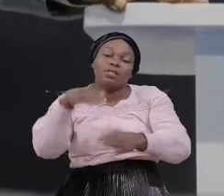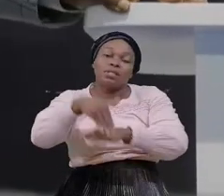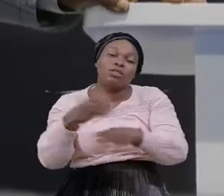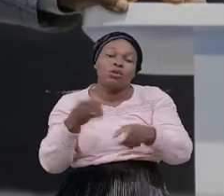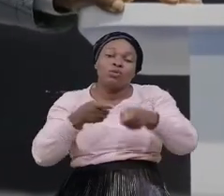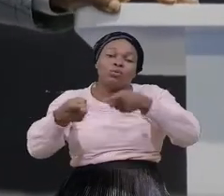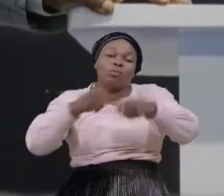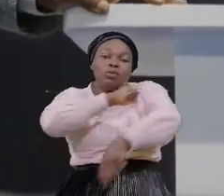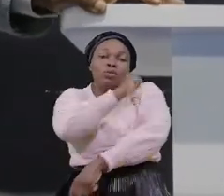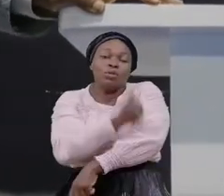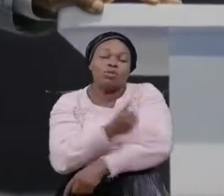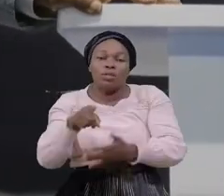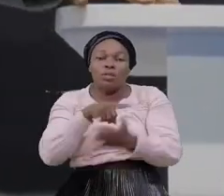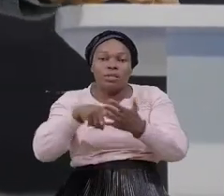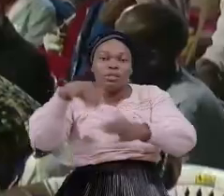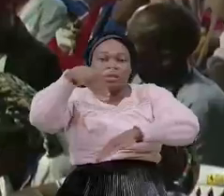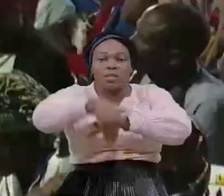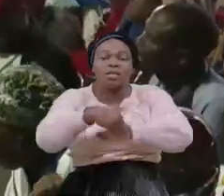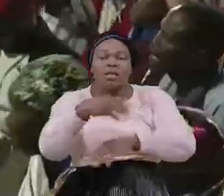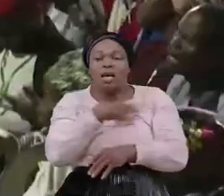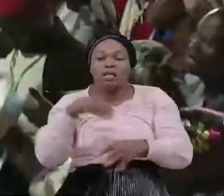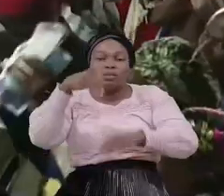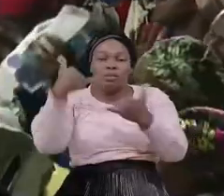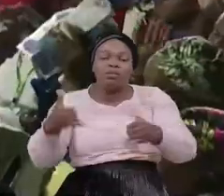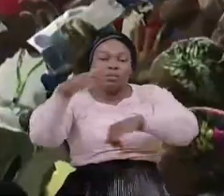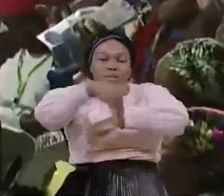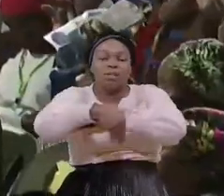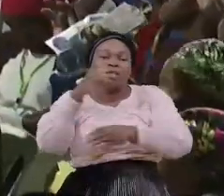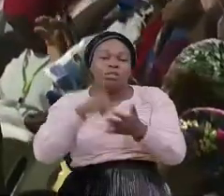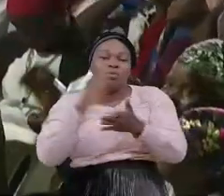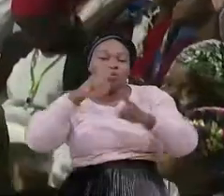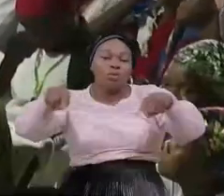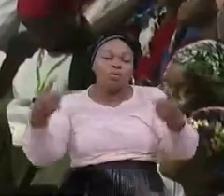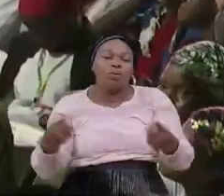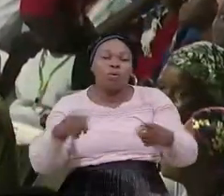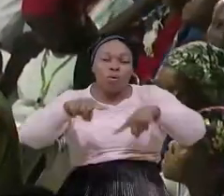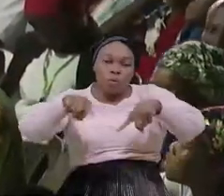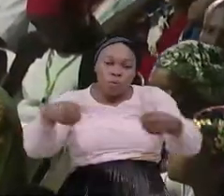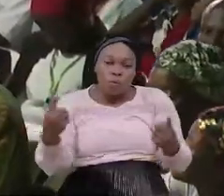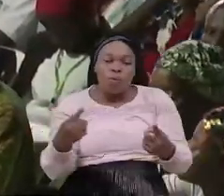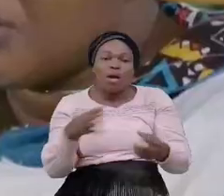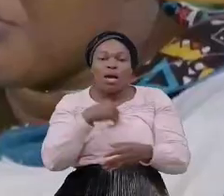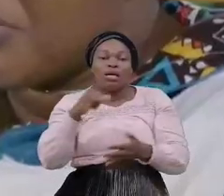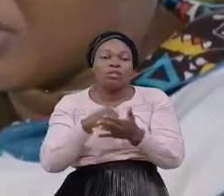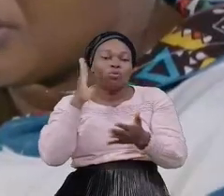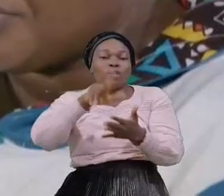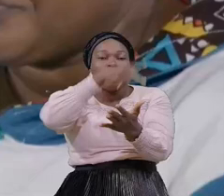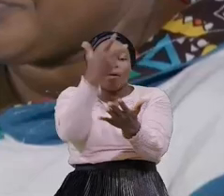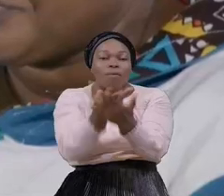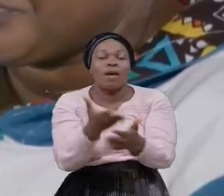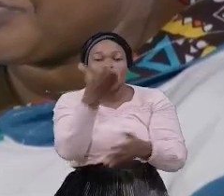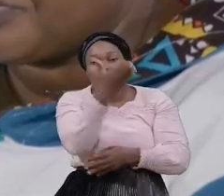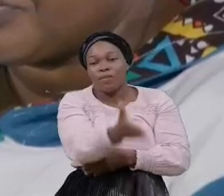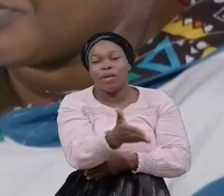soir, va là-bas. Et ça va atterrir là-bas. Va là-bas, ça va aller là-bas.